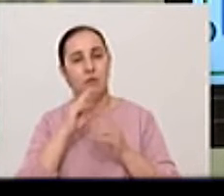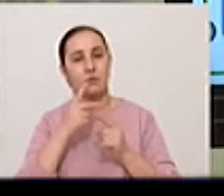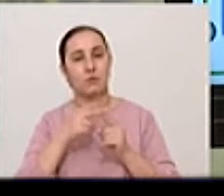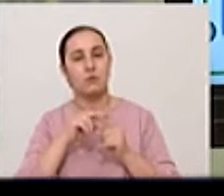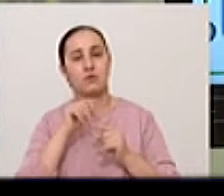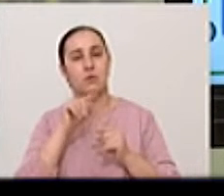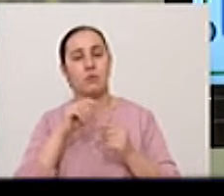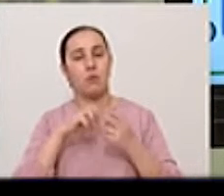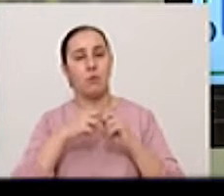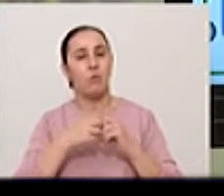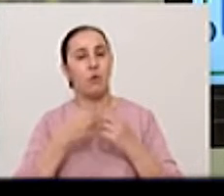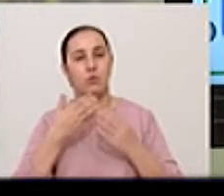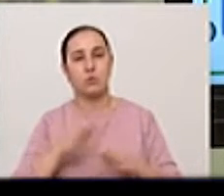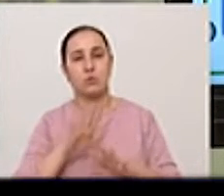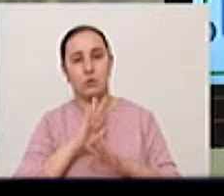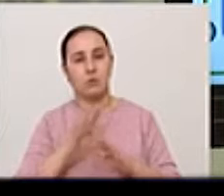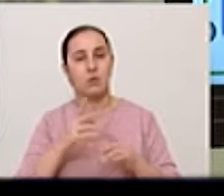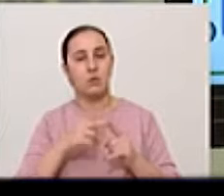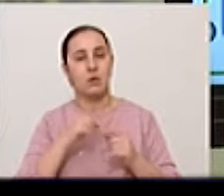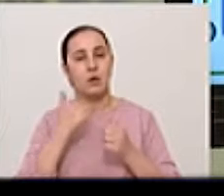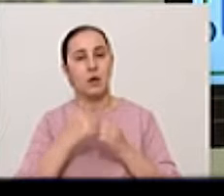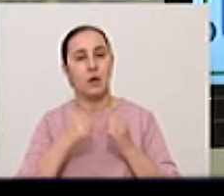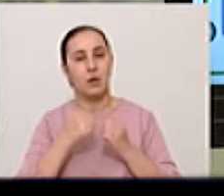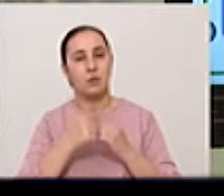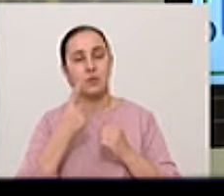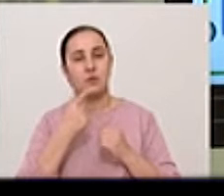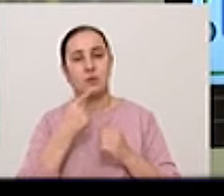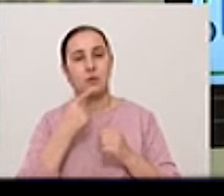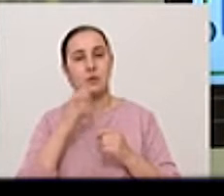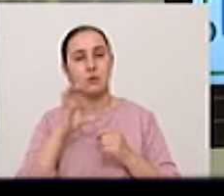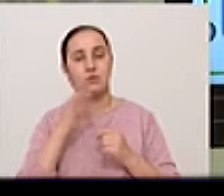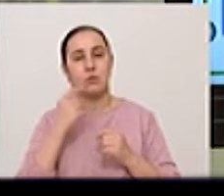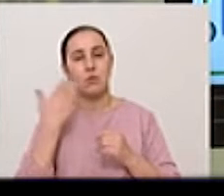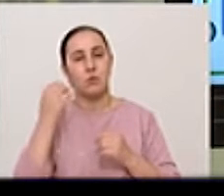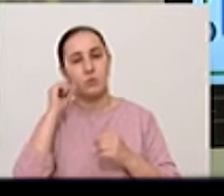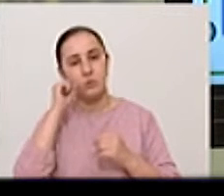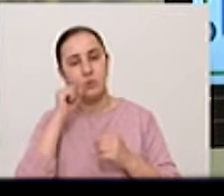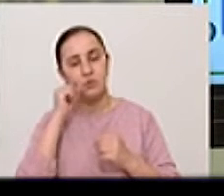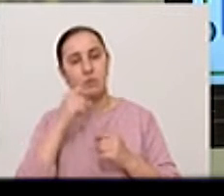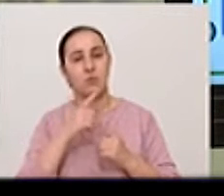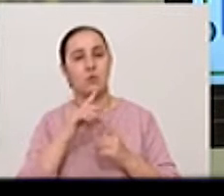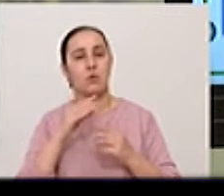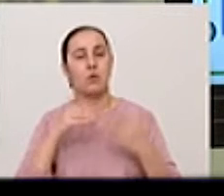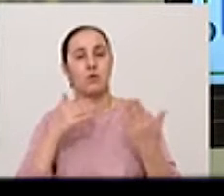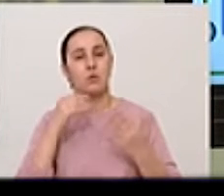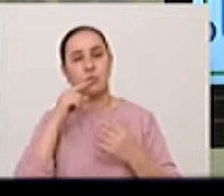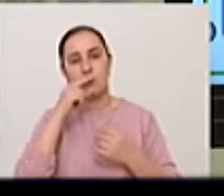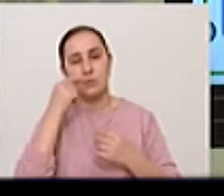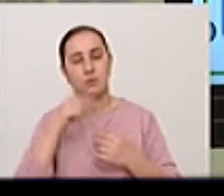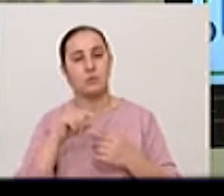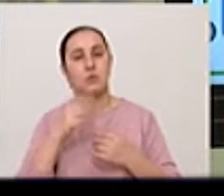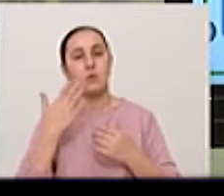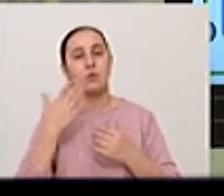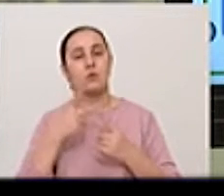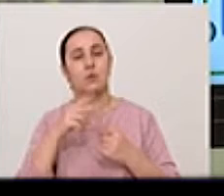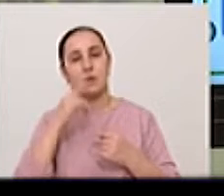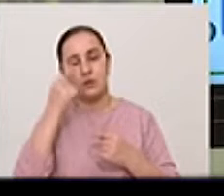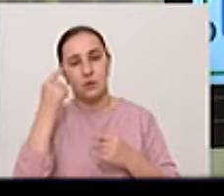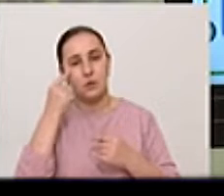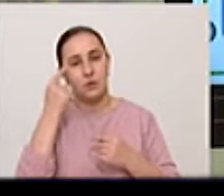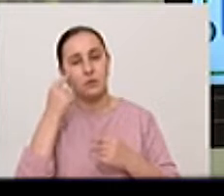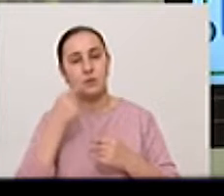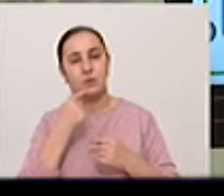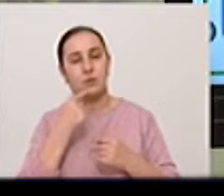muammo tug'dirmaydi. Ya'ni har bir til sohibi, u xoh o'zbek tili sohibi bo'lsin, xoh rus tili, xoh qirg'iz